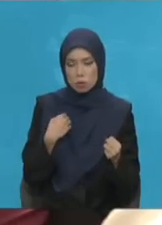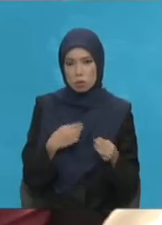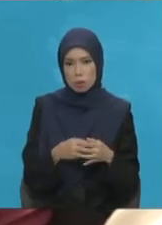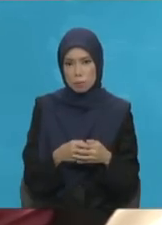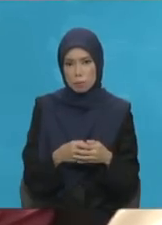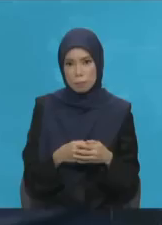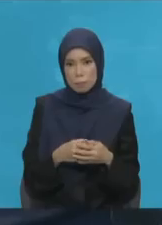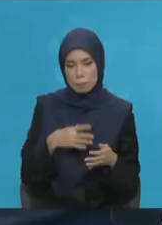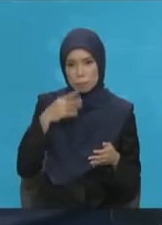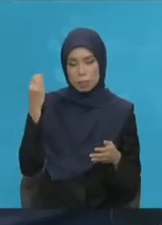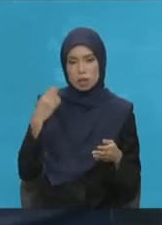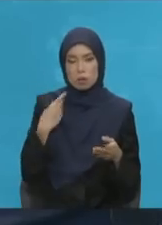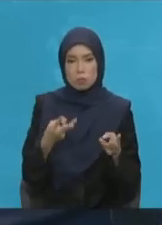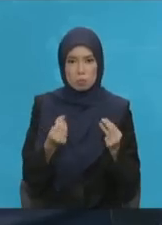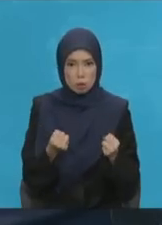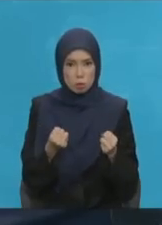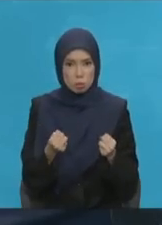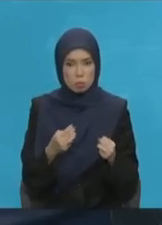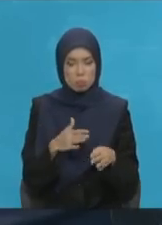kejawatan lamanya